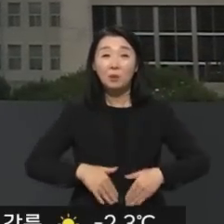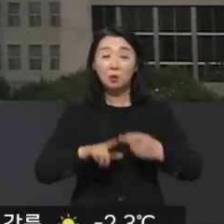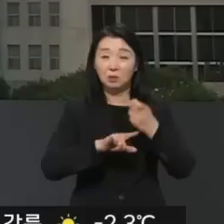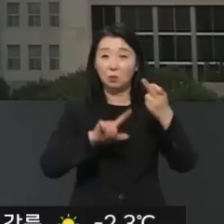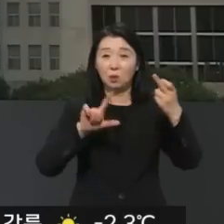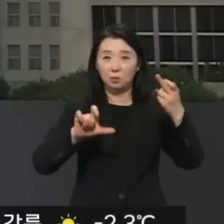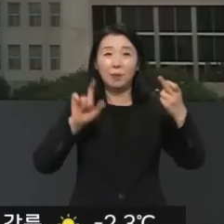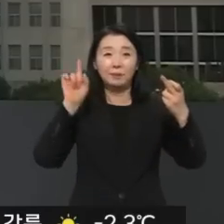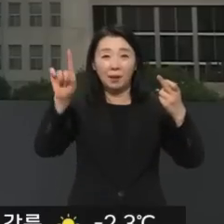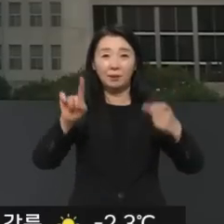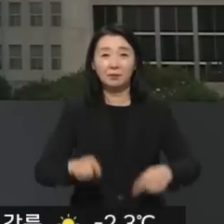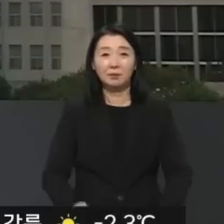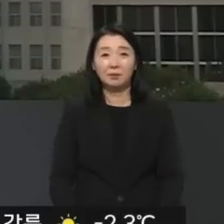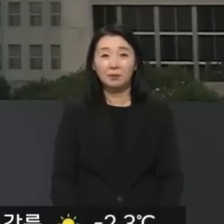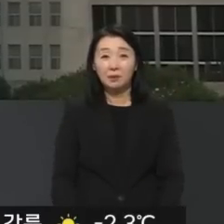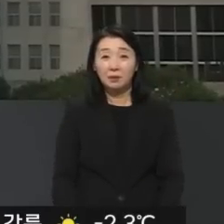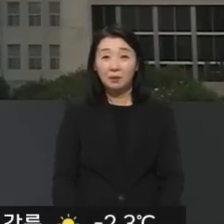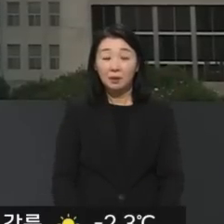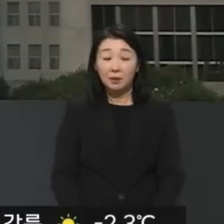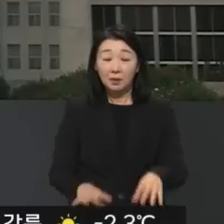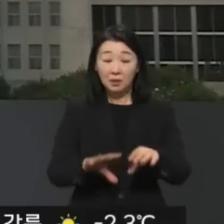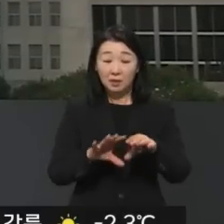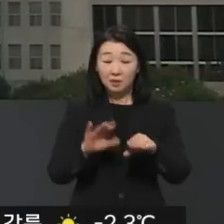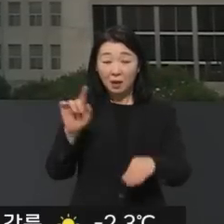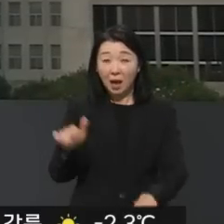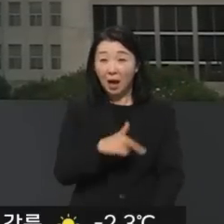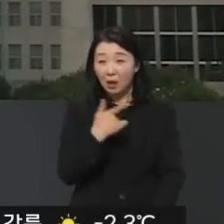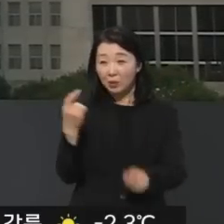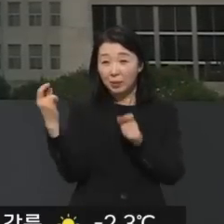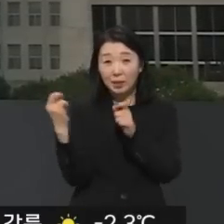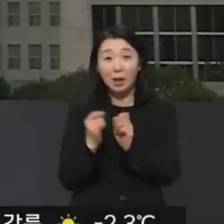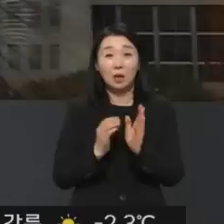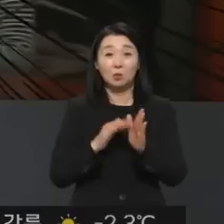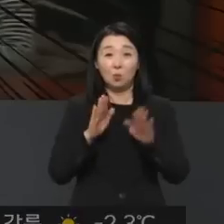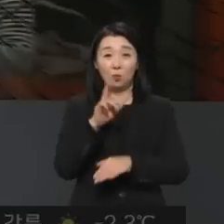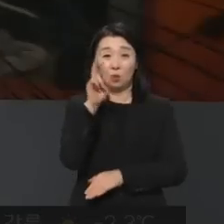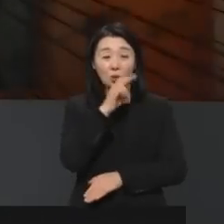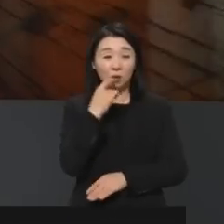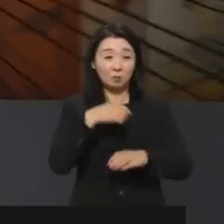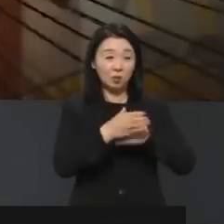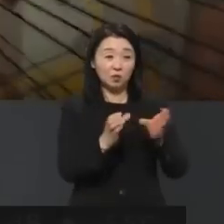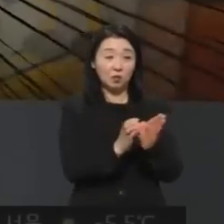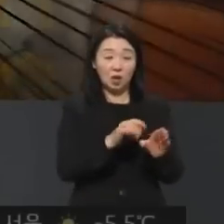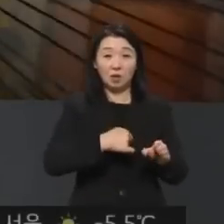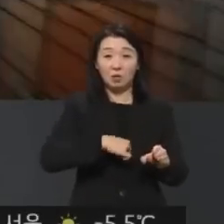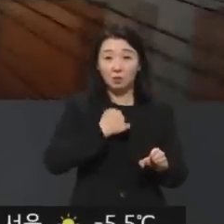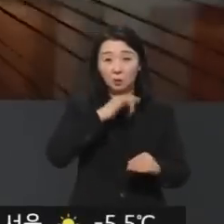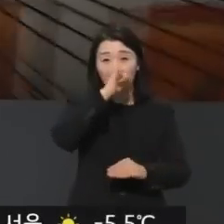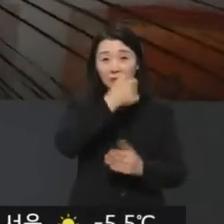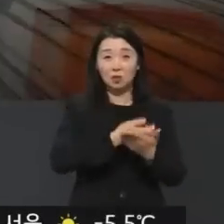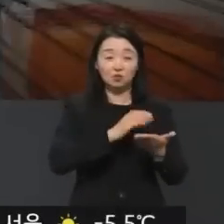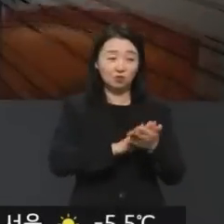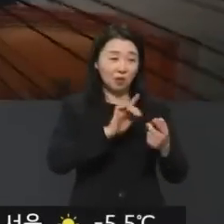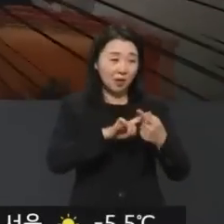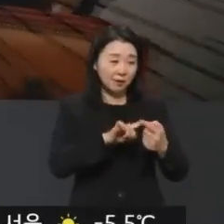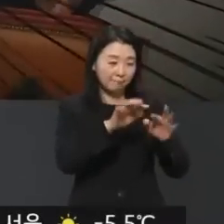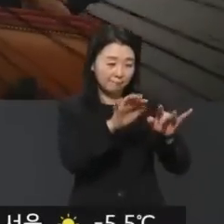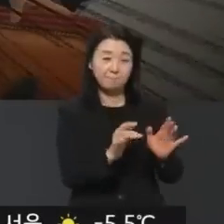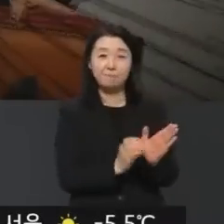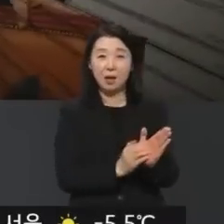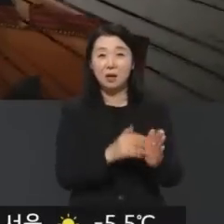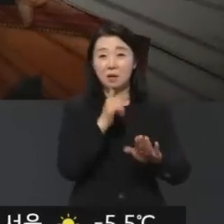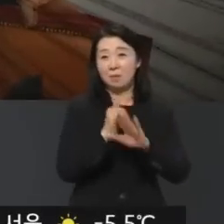바로 내일입니다. 바로 이 처리 시한 하루 앞으로 다가온 오늘 오전 민주당은 단독 예산안 수정안 손에 쥐고